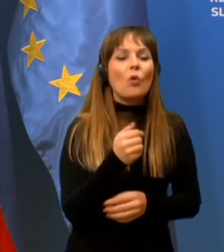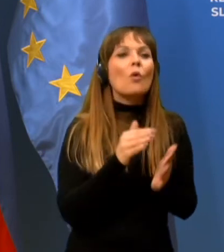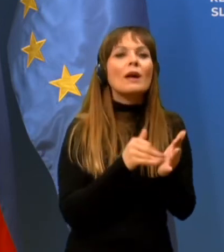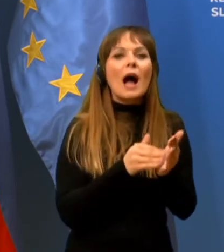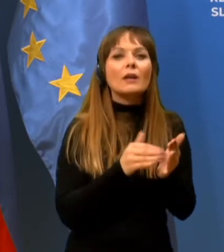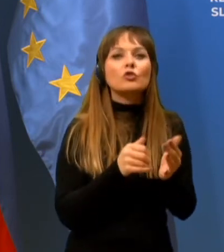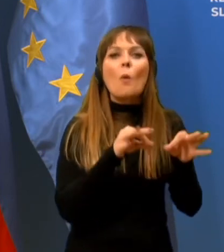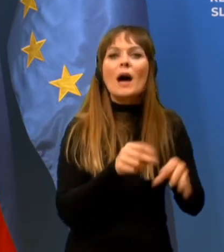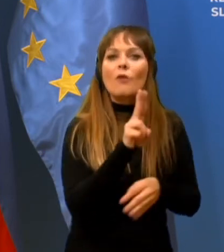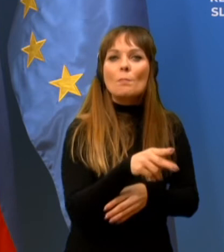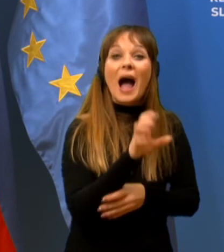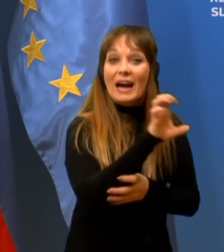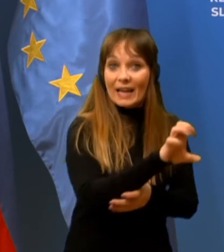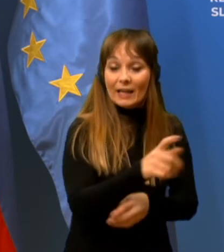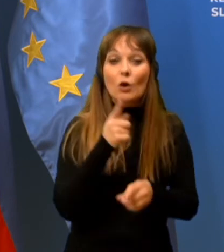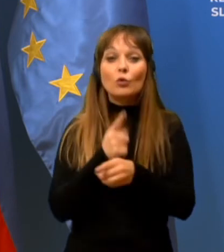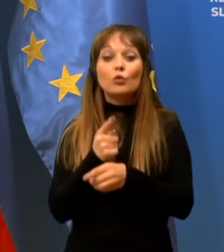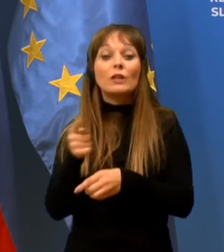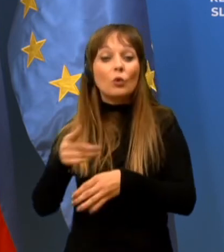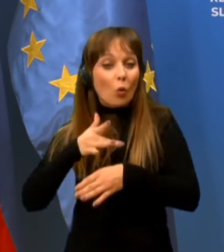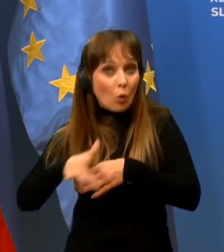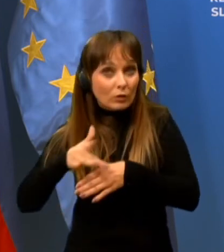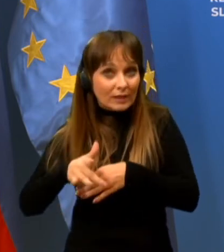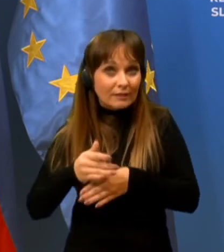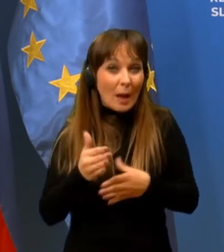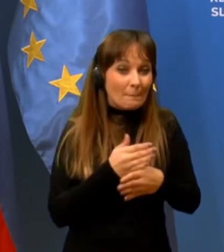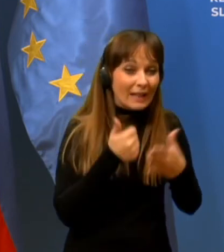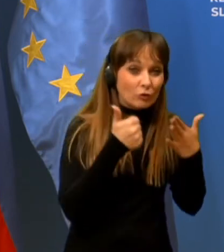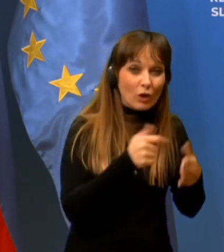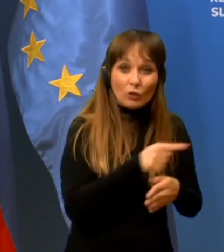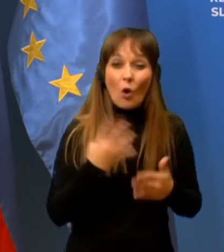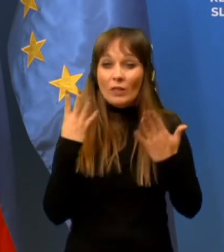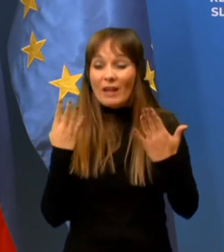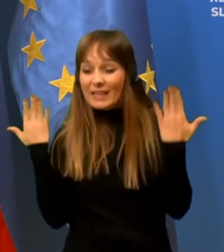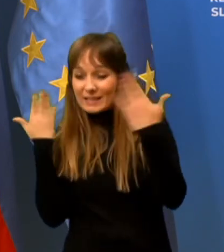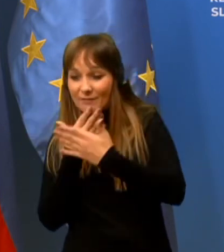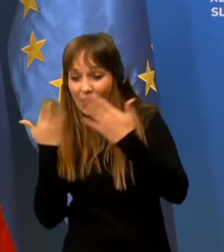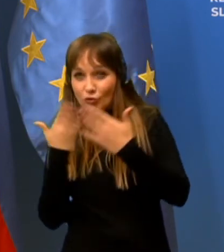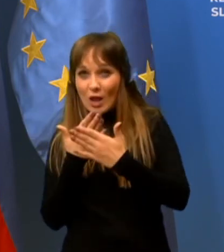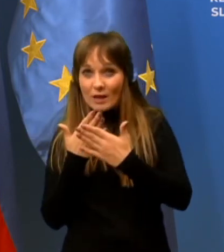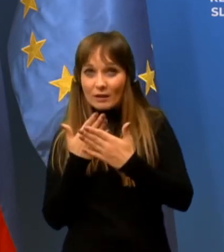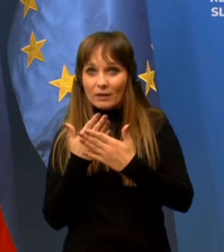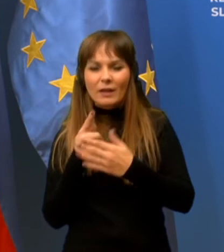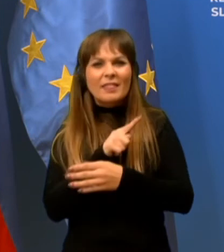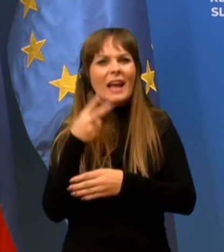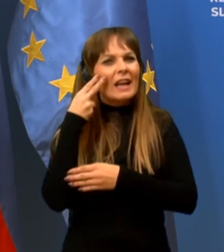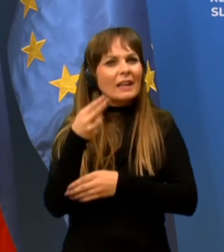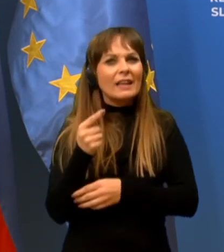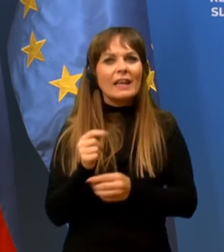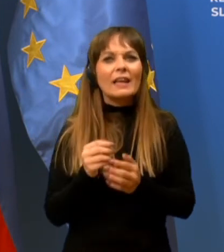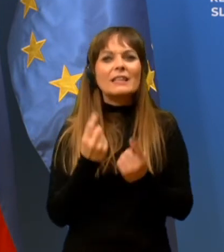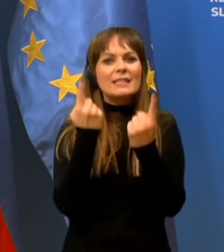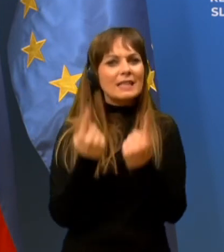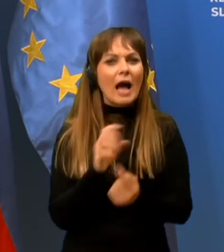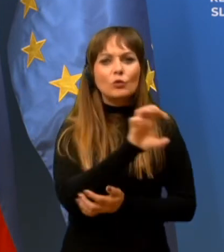regije. Opravljanje gostinske dejavnosti med 6 in 21 uro je ne glede na status